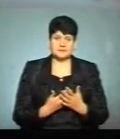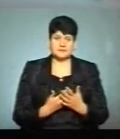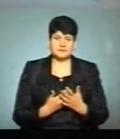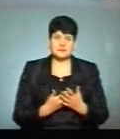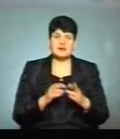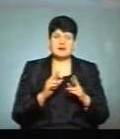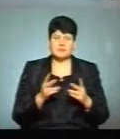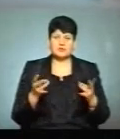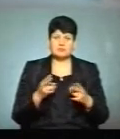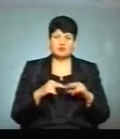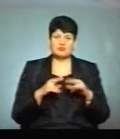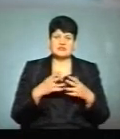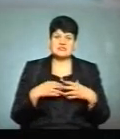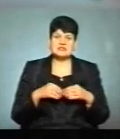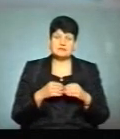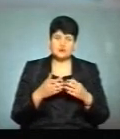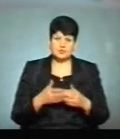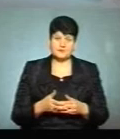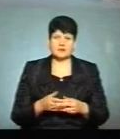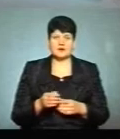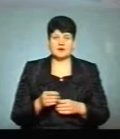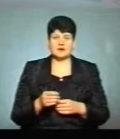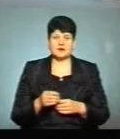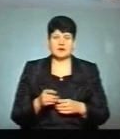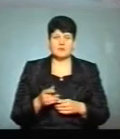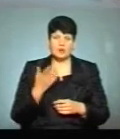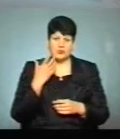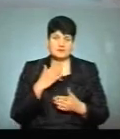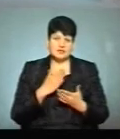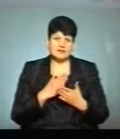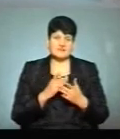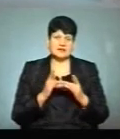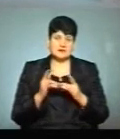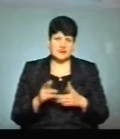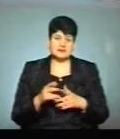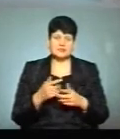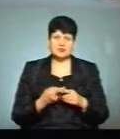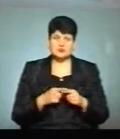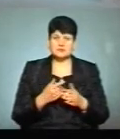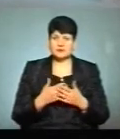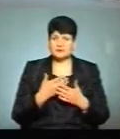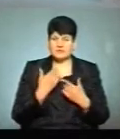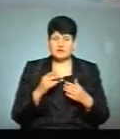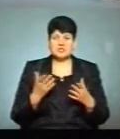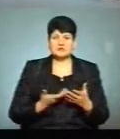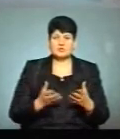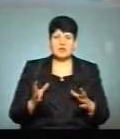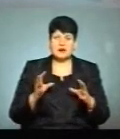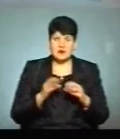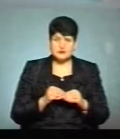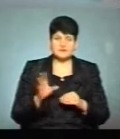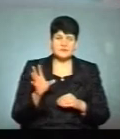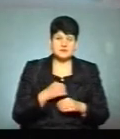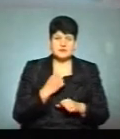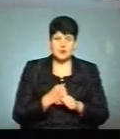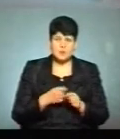як потрібно будувати сім'ю. Тобто, коли вони знаходяться в інтернатних закладах, зрозуміло, такої моделі нема, вони живуть всі разом, за них все роблять,